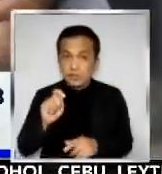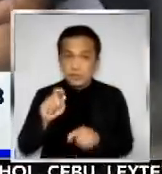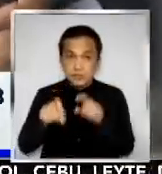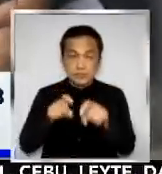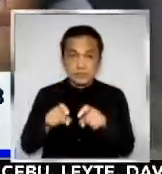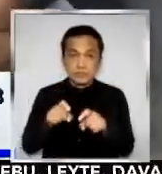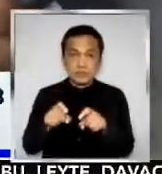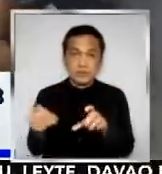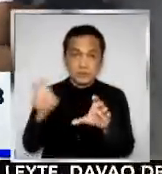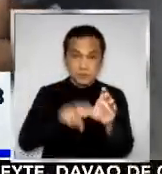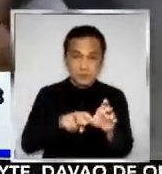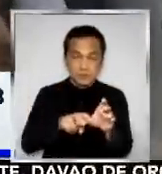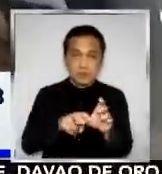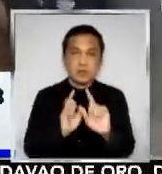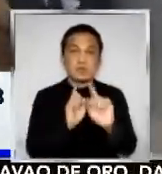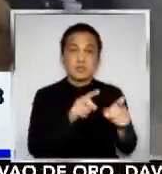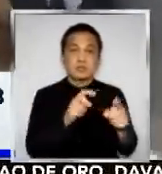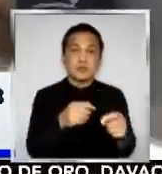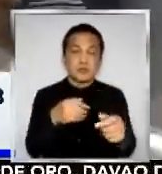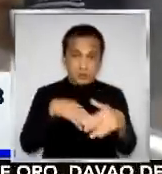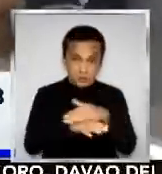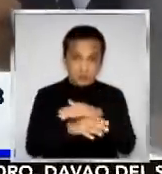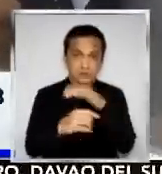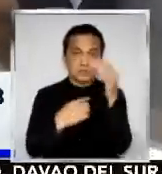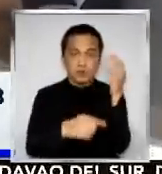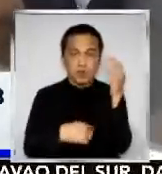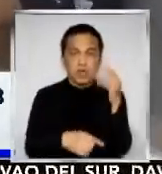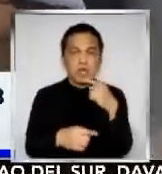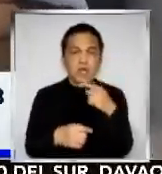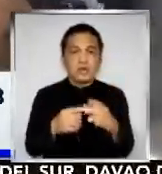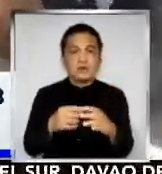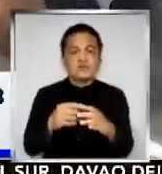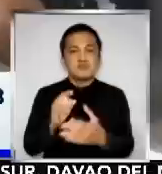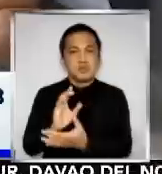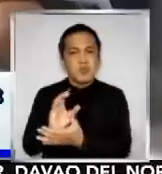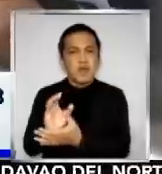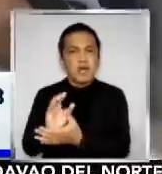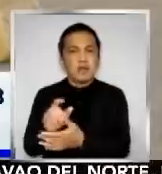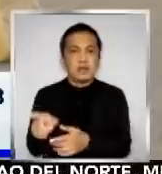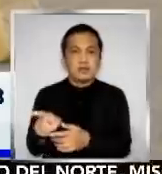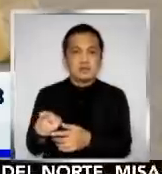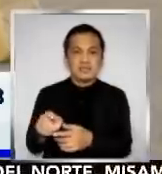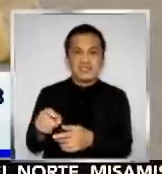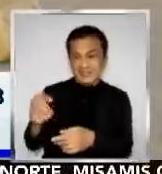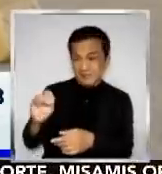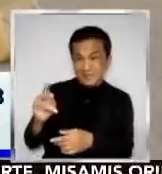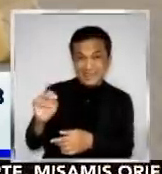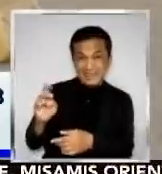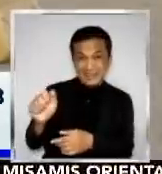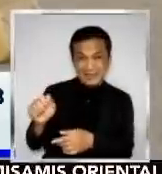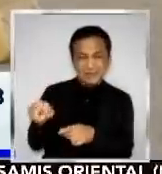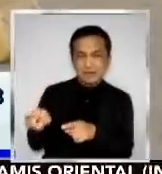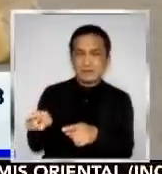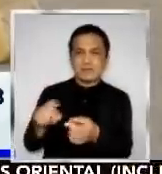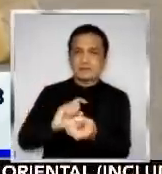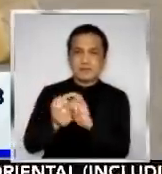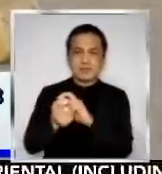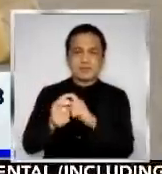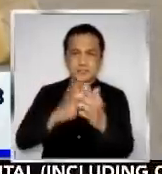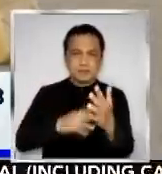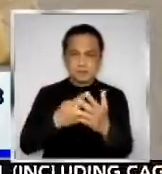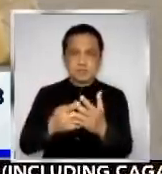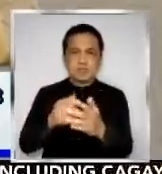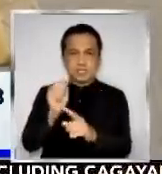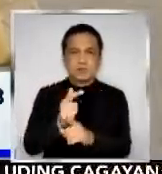ilan sa mga kasamahan ni Magdalena, nag-rebook na ng ticket sa susunod na biyahe sa April 4. Pero sabi ng Philippine Coast Guard, papayagan